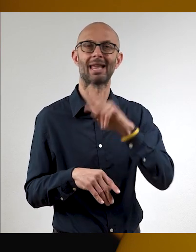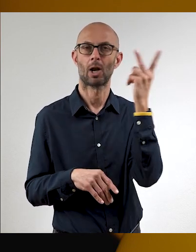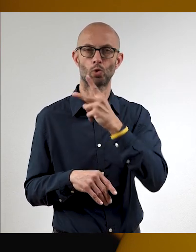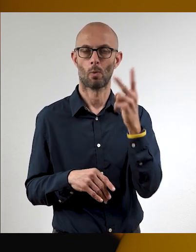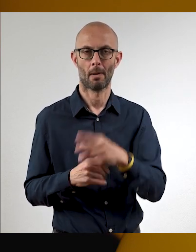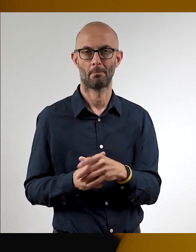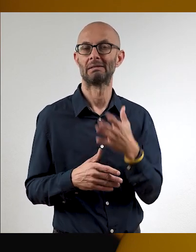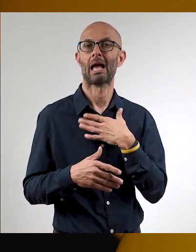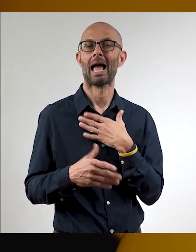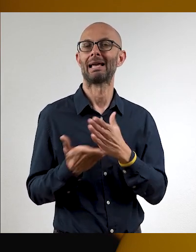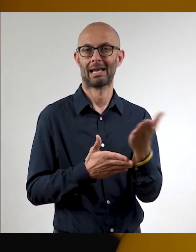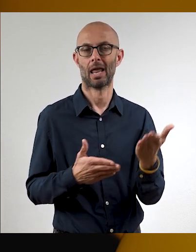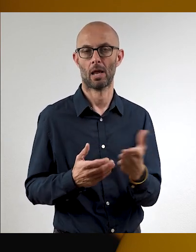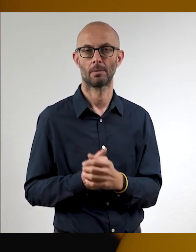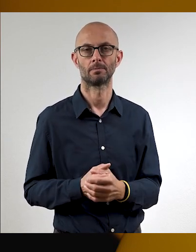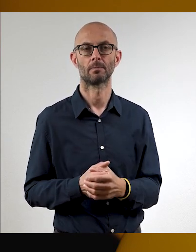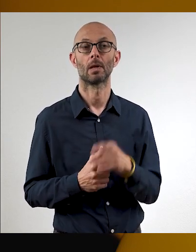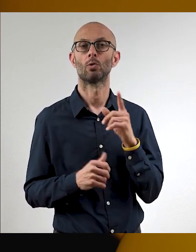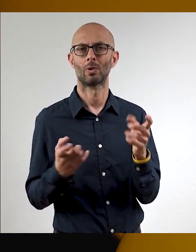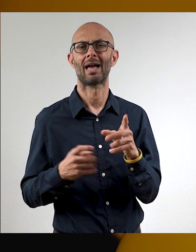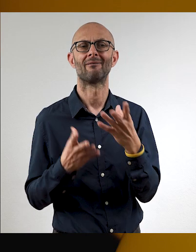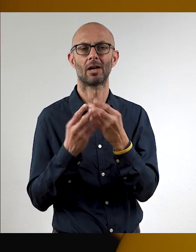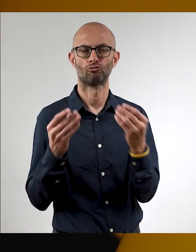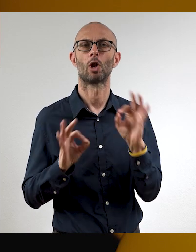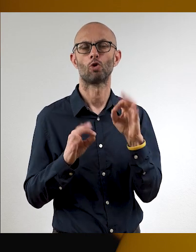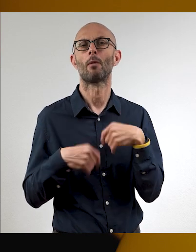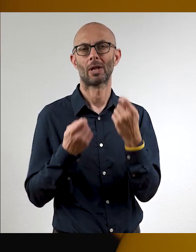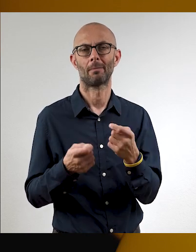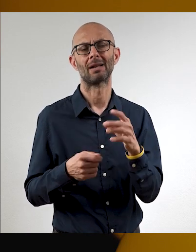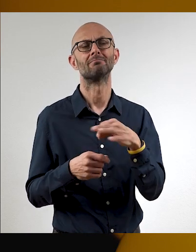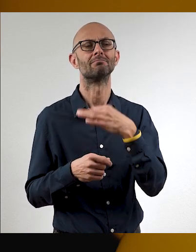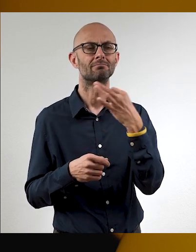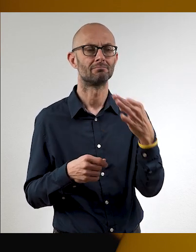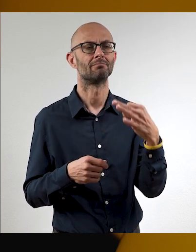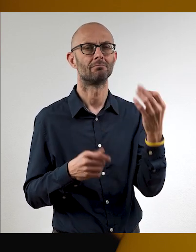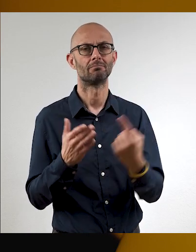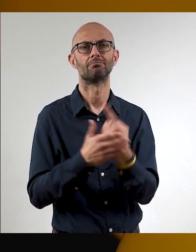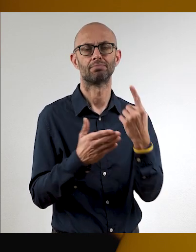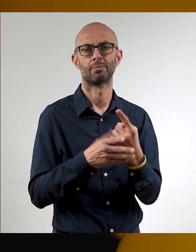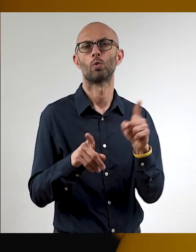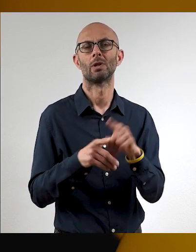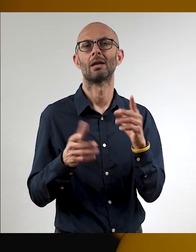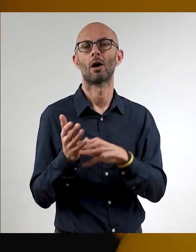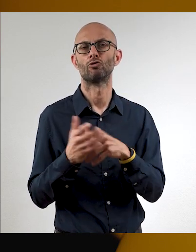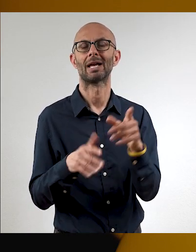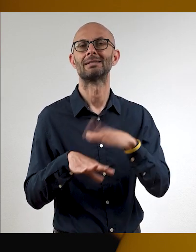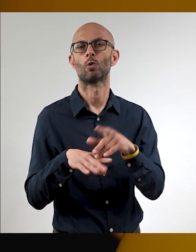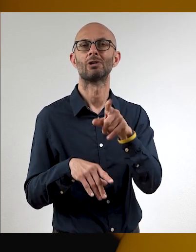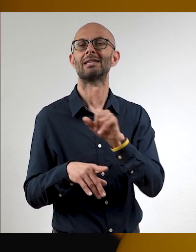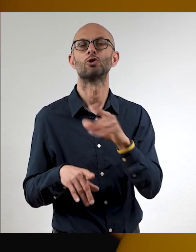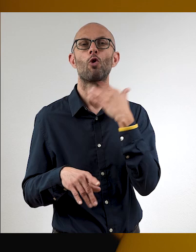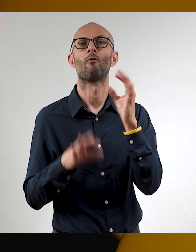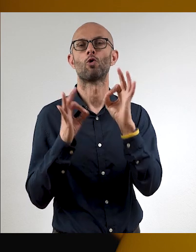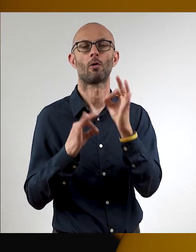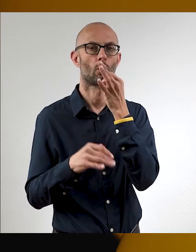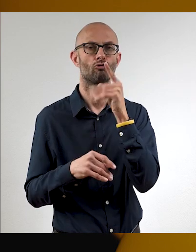razumem, zakaj gre. Ne? Tako da večina je dobronamernih. Sem pa kje, se pa najde tudi kakšna, ki sporoča, lej, ti nisi dosti dober,